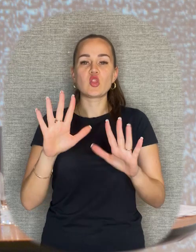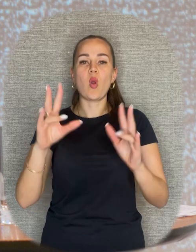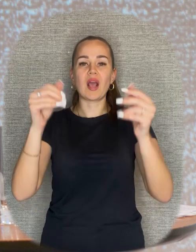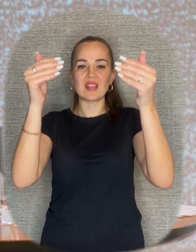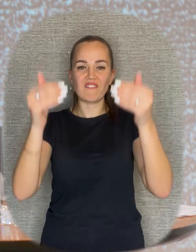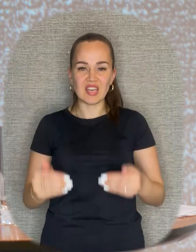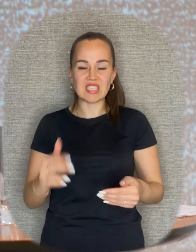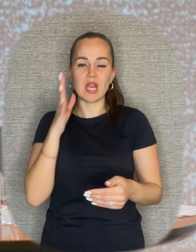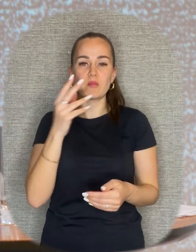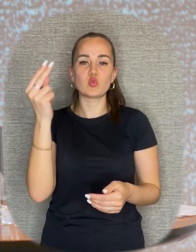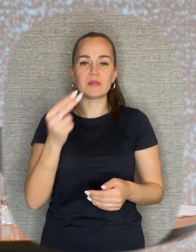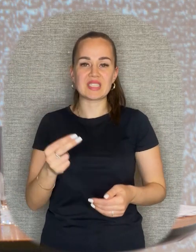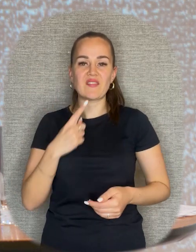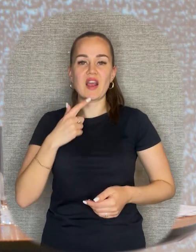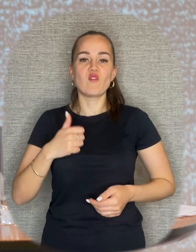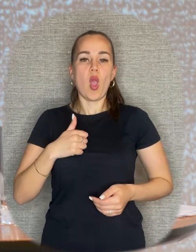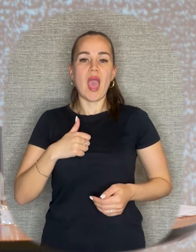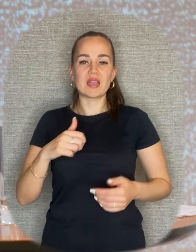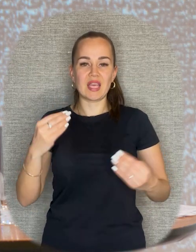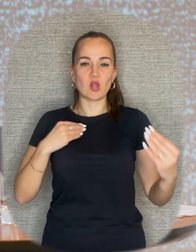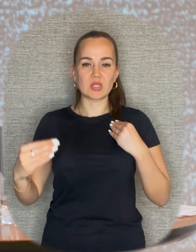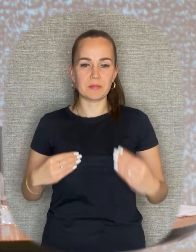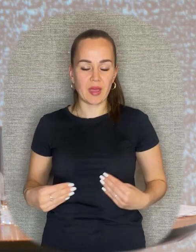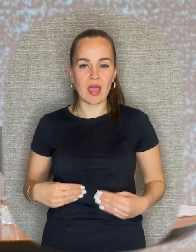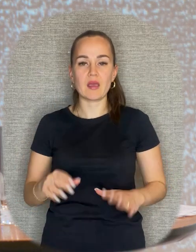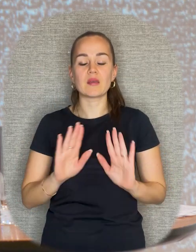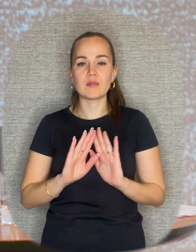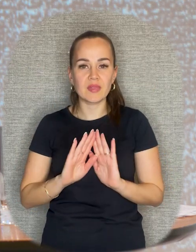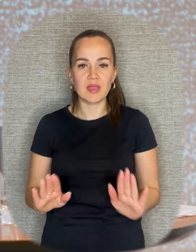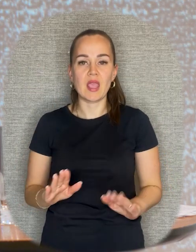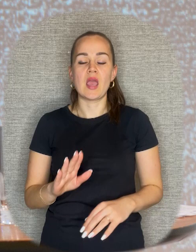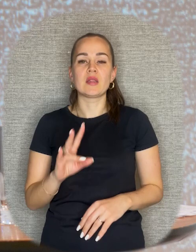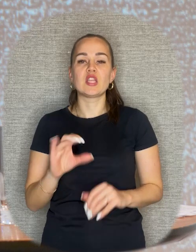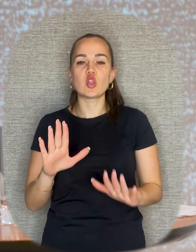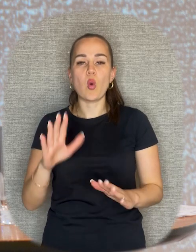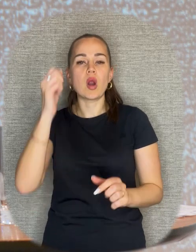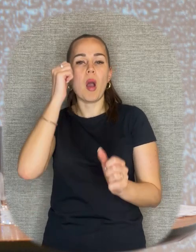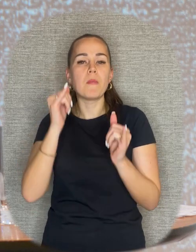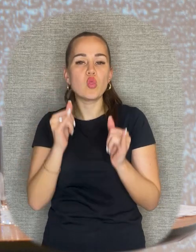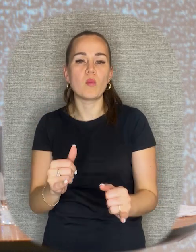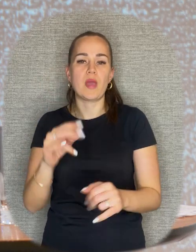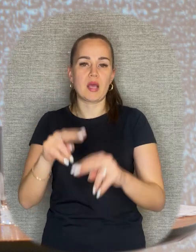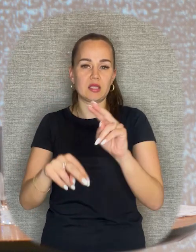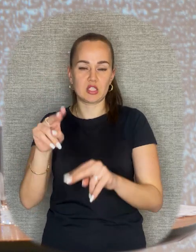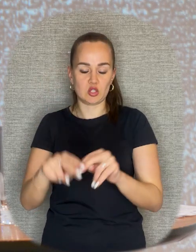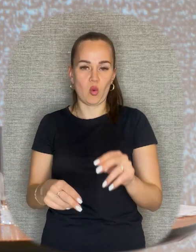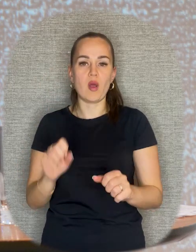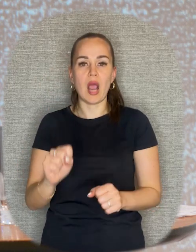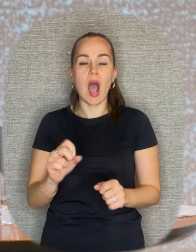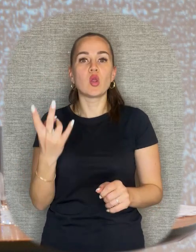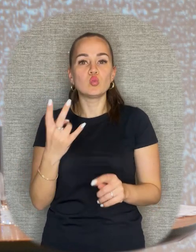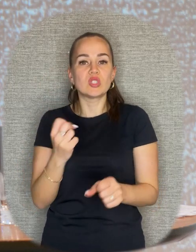должна найти своё отображение но только ли в том что мы на каждом фасаде будем рисовать военные доспехи Нет это не